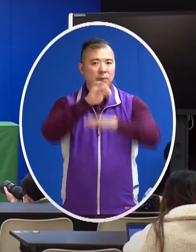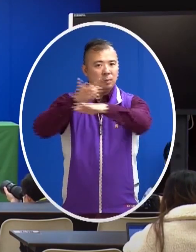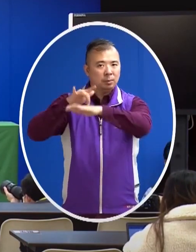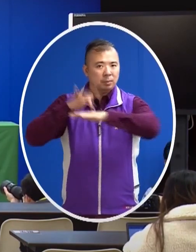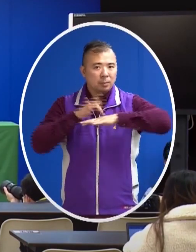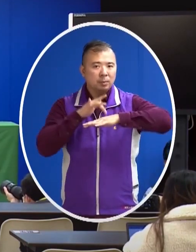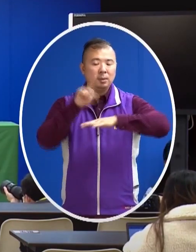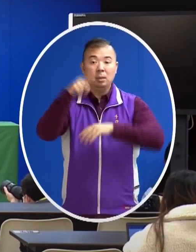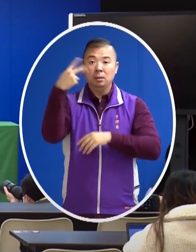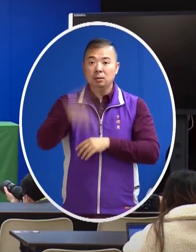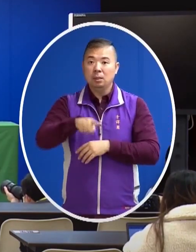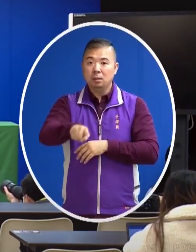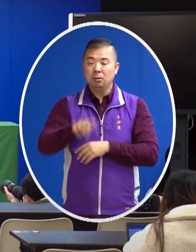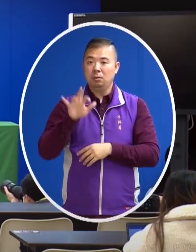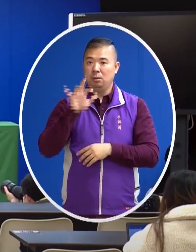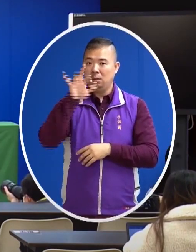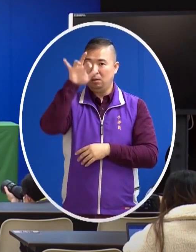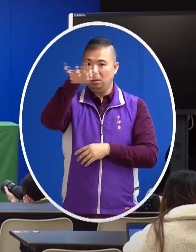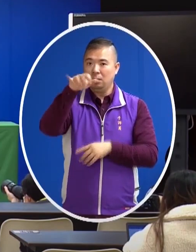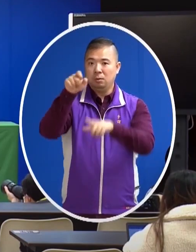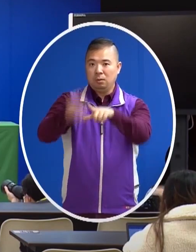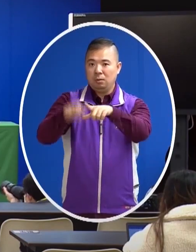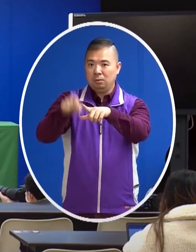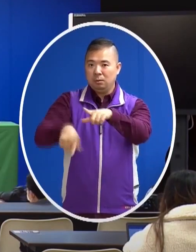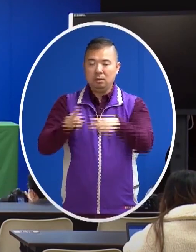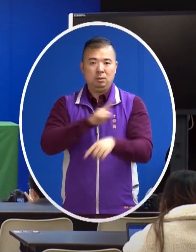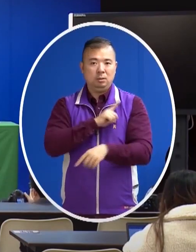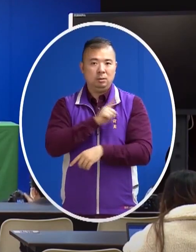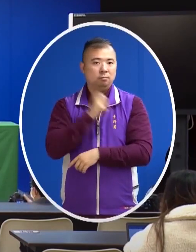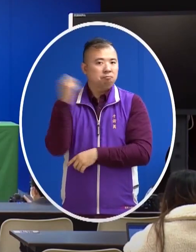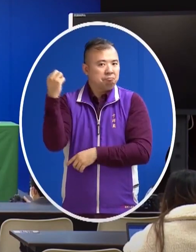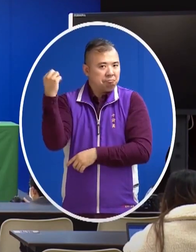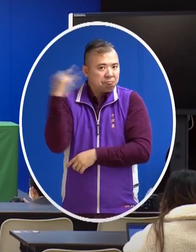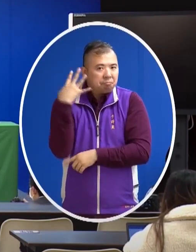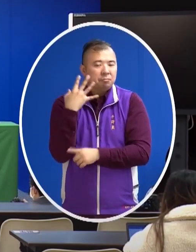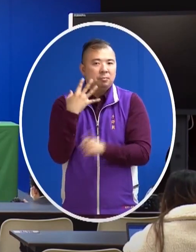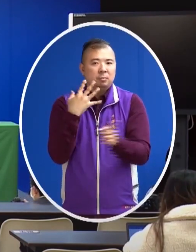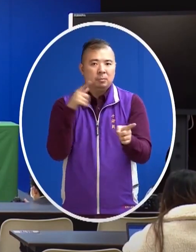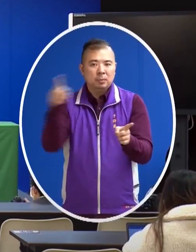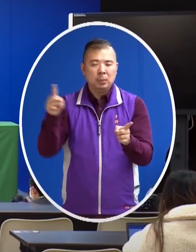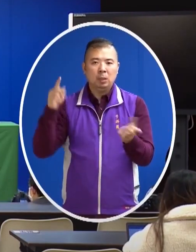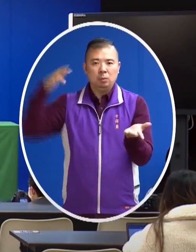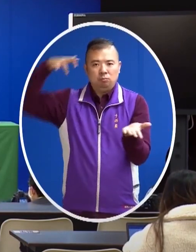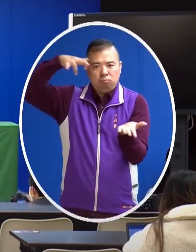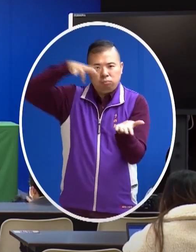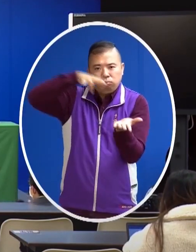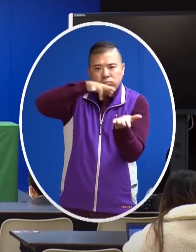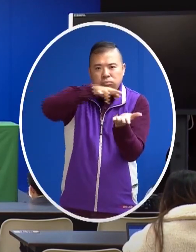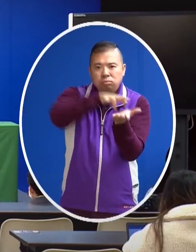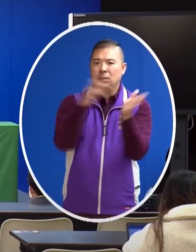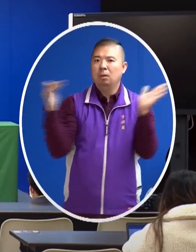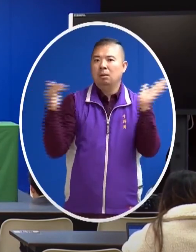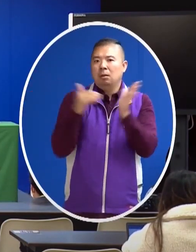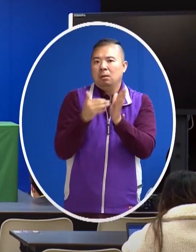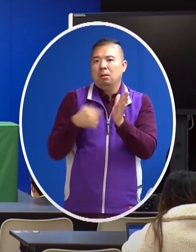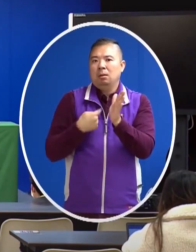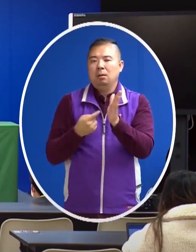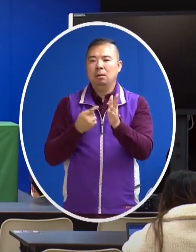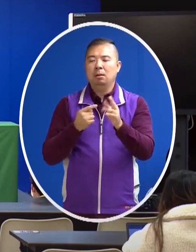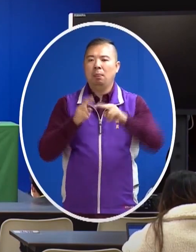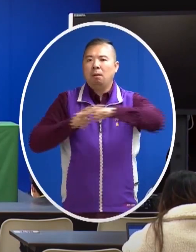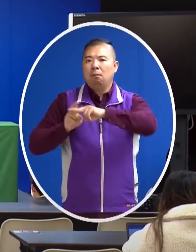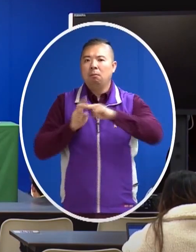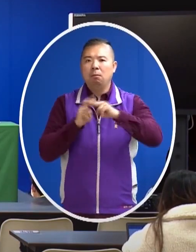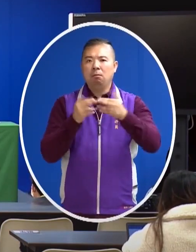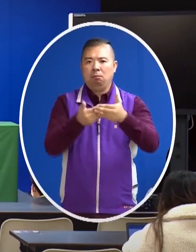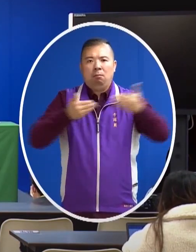说，如果说航空公司说当他们接到讯息的时候已经快要降落了，那是来不及安排座位，那未来